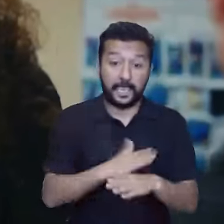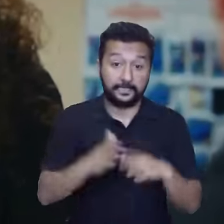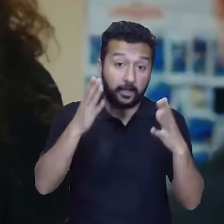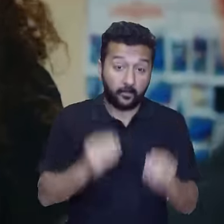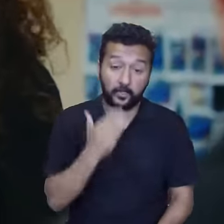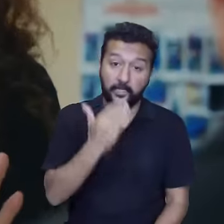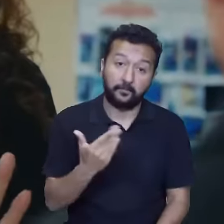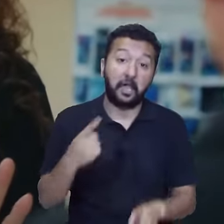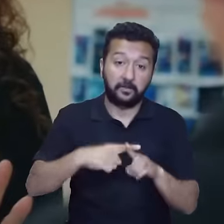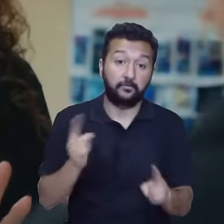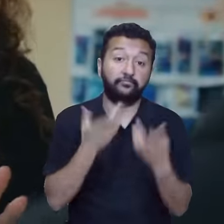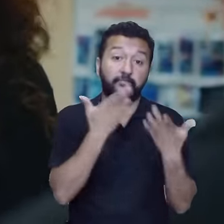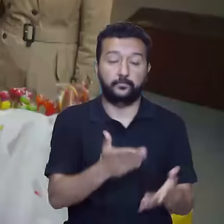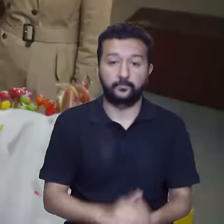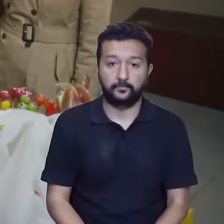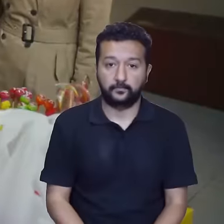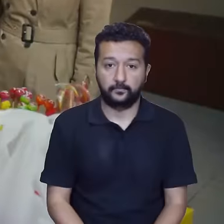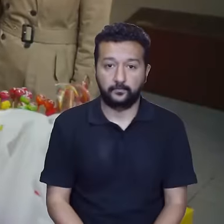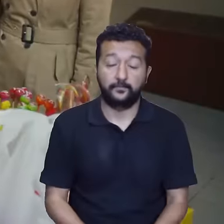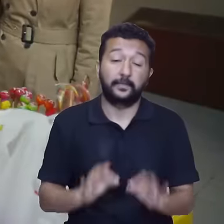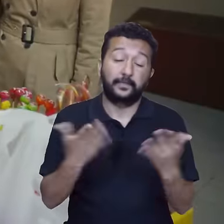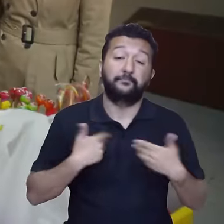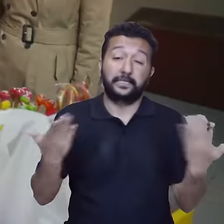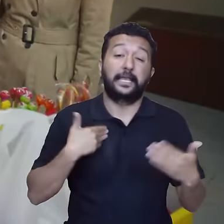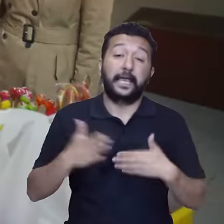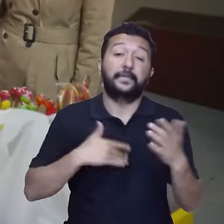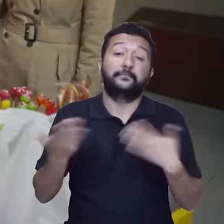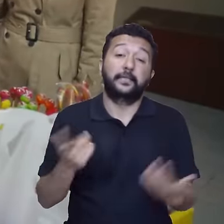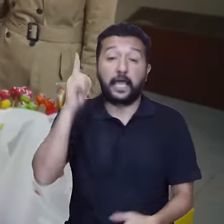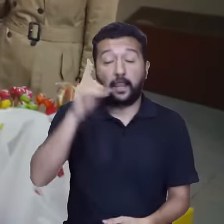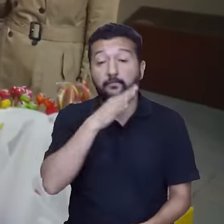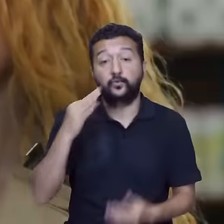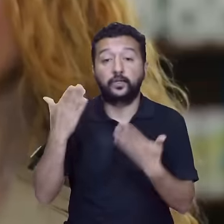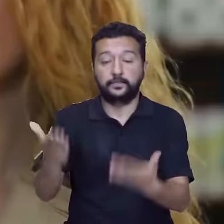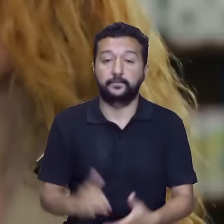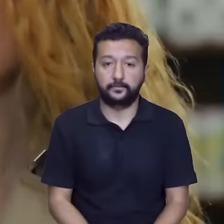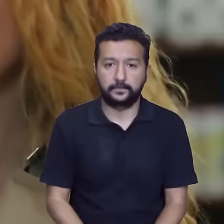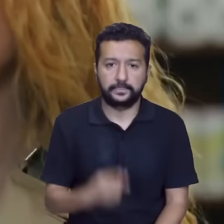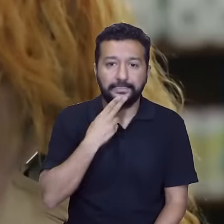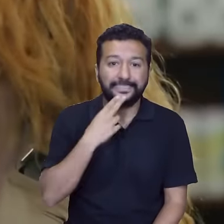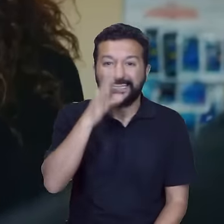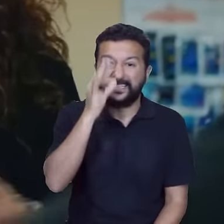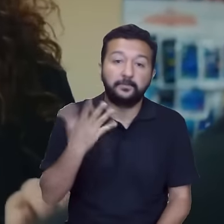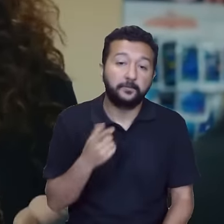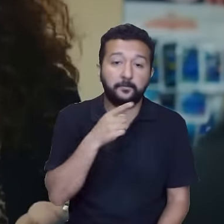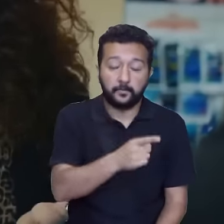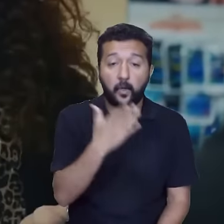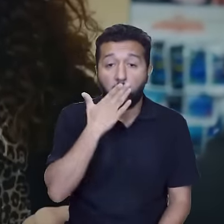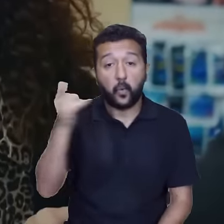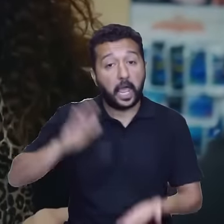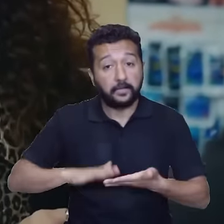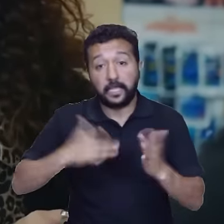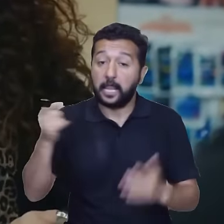eşyalı olsun demesi de ayrıca garip yani. Bize ne canım, bizi ilgilendirmez. Allah mesut etsin. Kız kimmiş peki? Ay